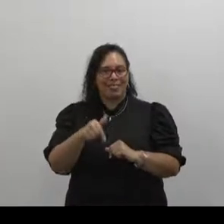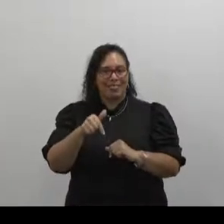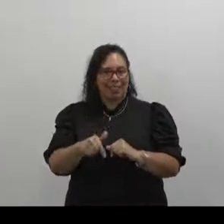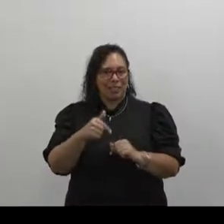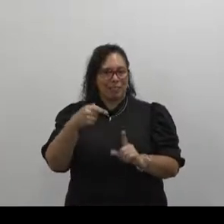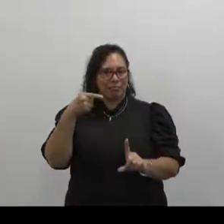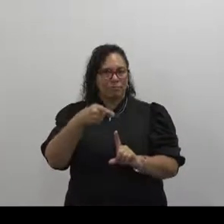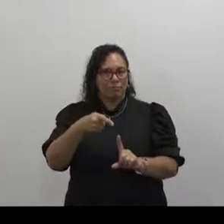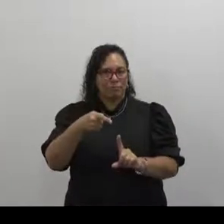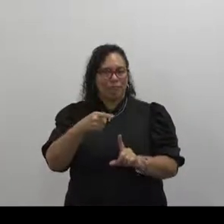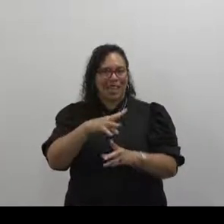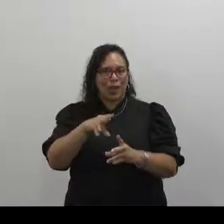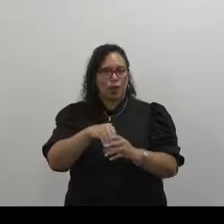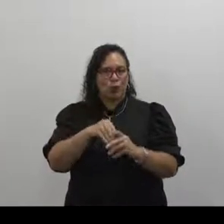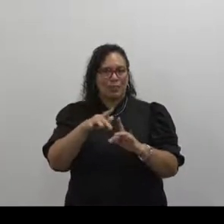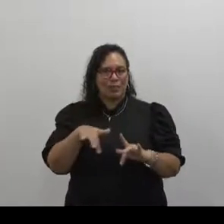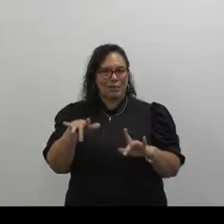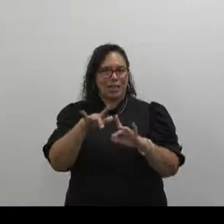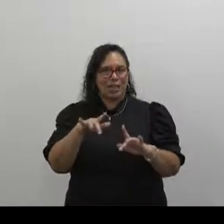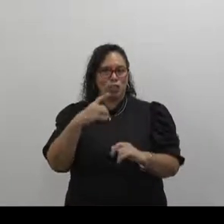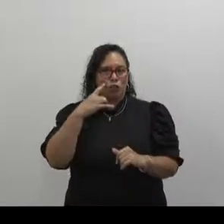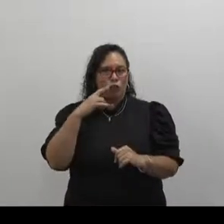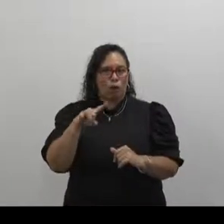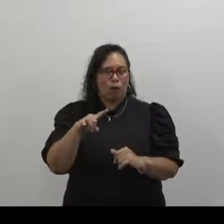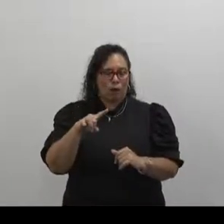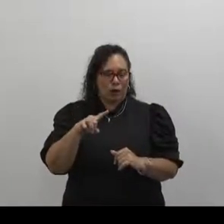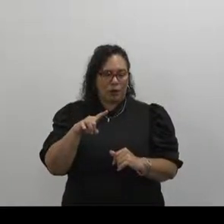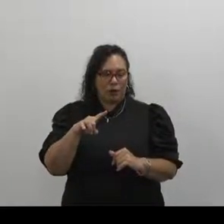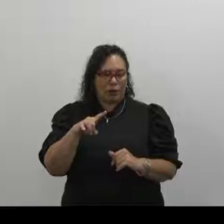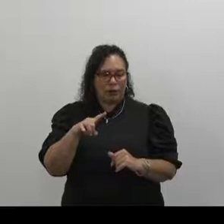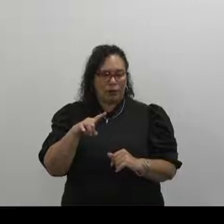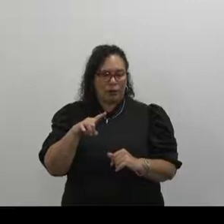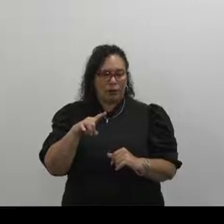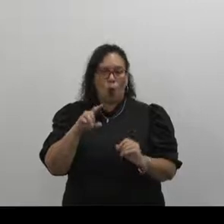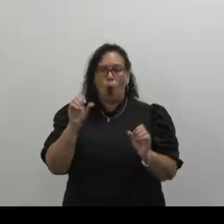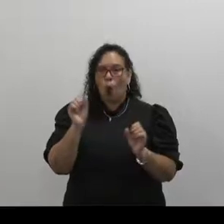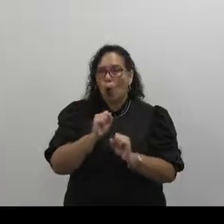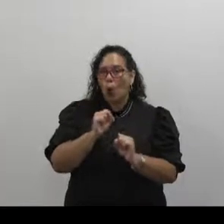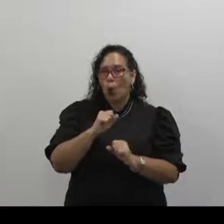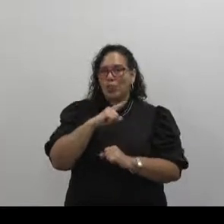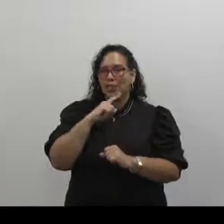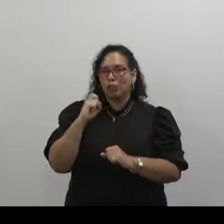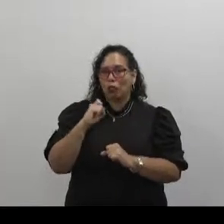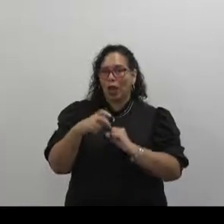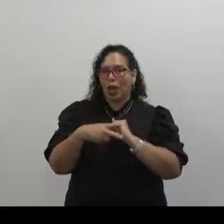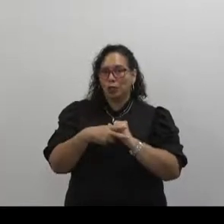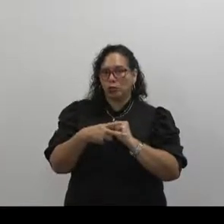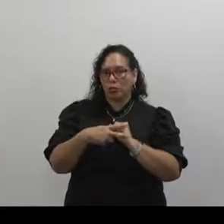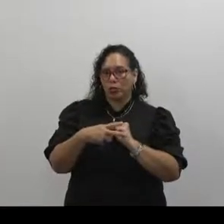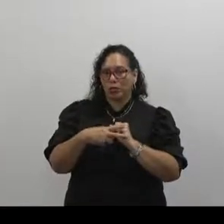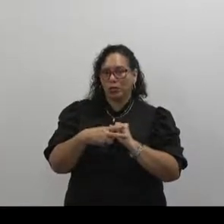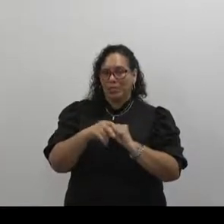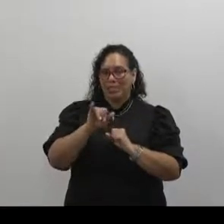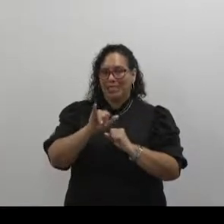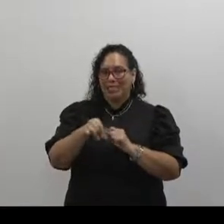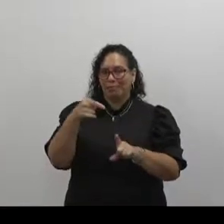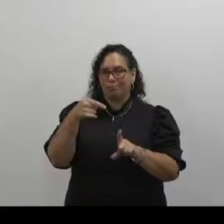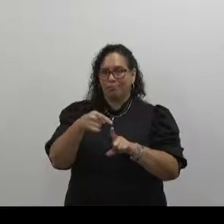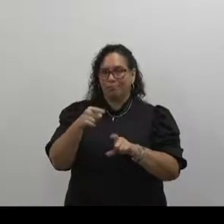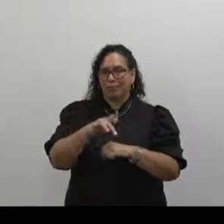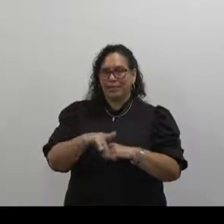cầm ai nhằm là hát bê tới vì ạch bàn bấm bòm sau cặp hiệp là ổ